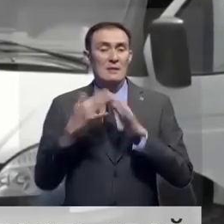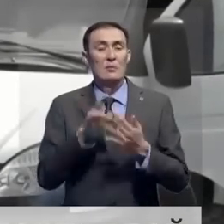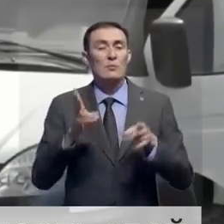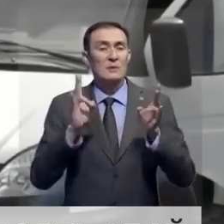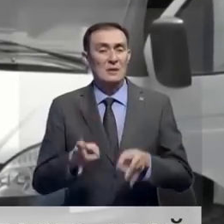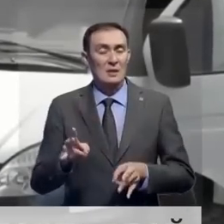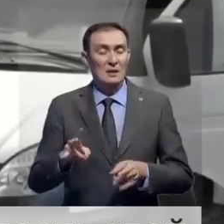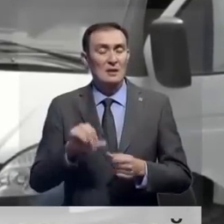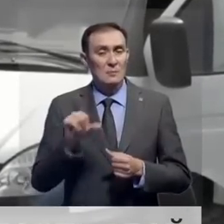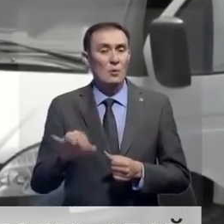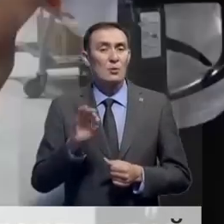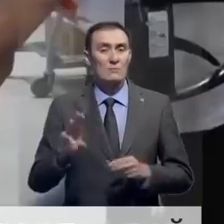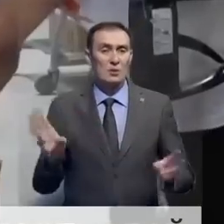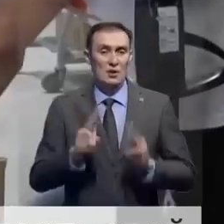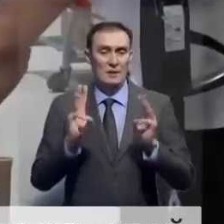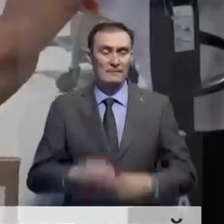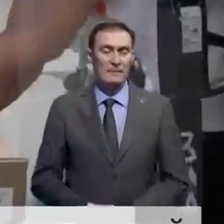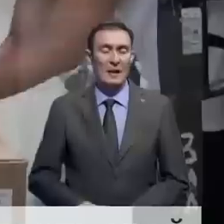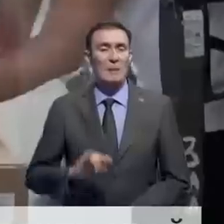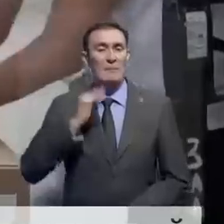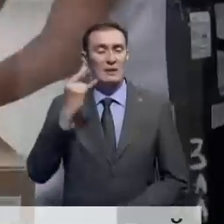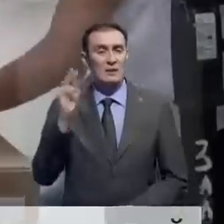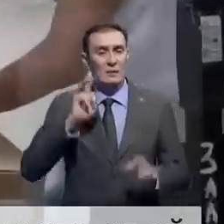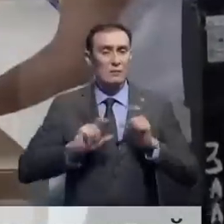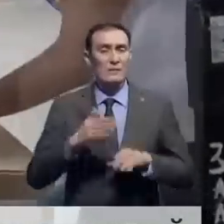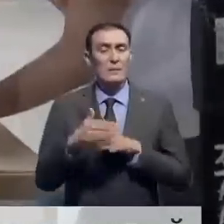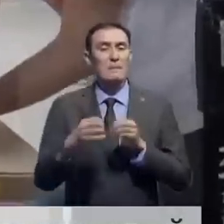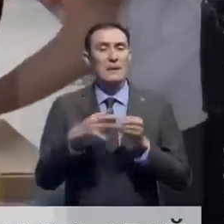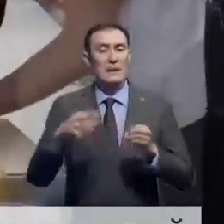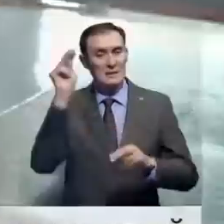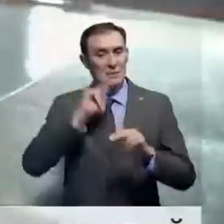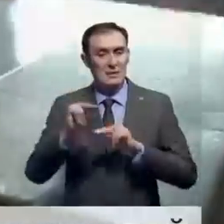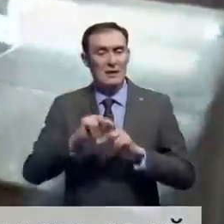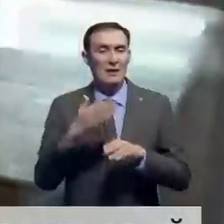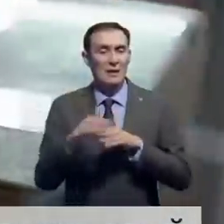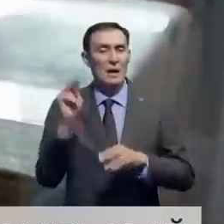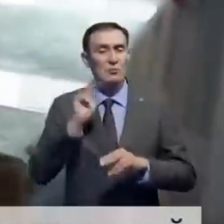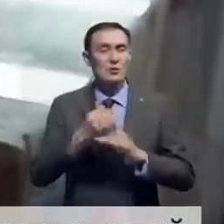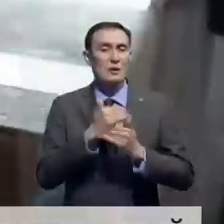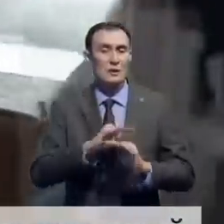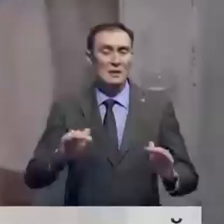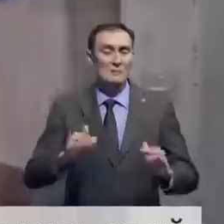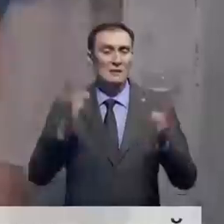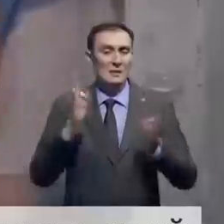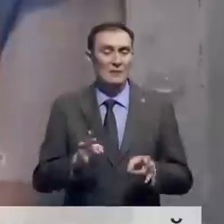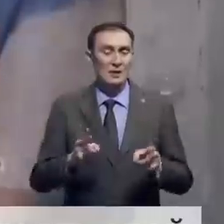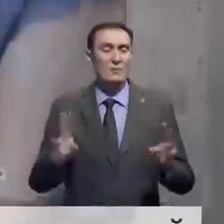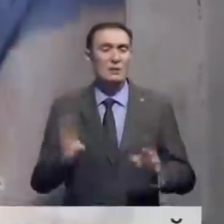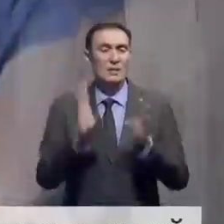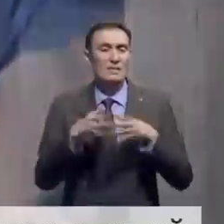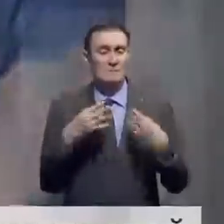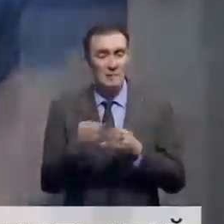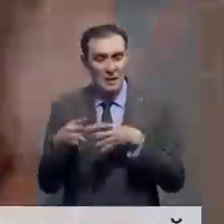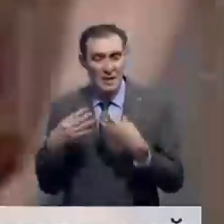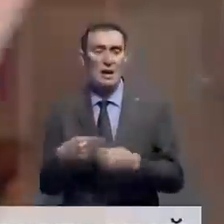пострадавшим именно от пожара полуторские ВУЗы выделяют 15 образовательных грантов на обучение детей из пострадавших от пожаров